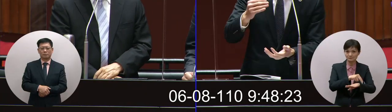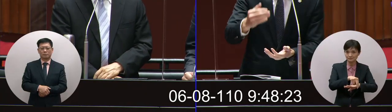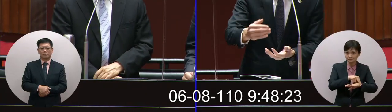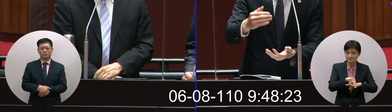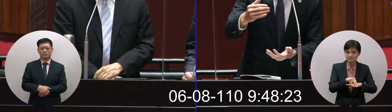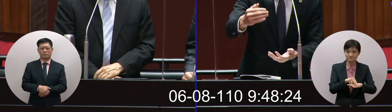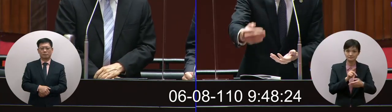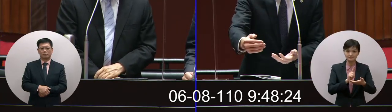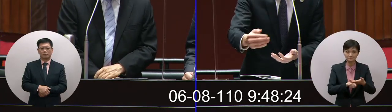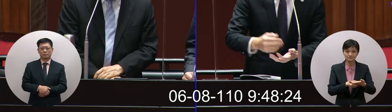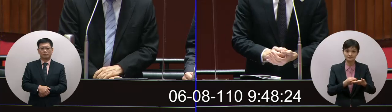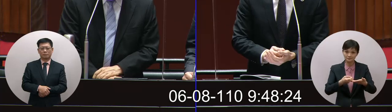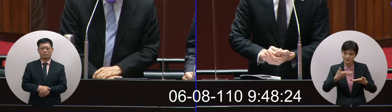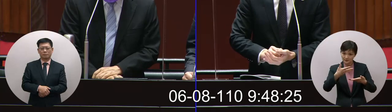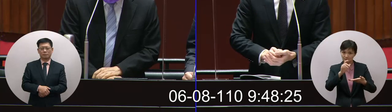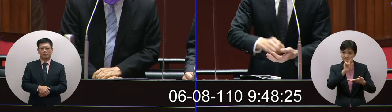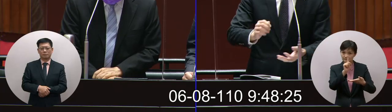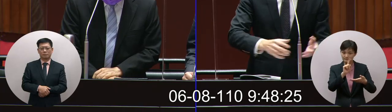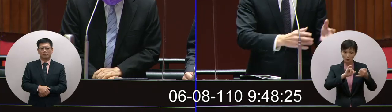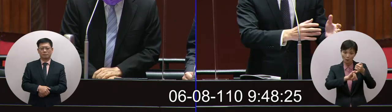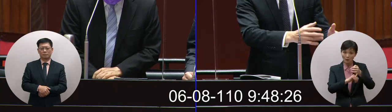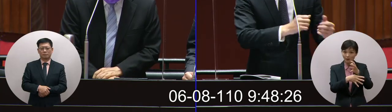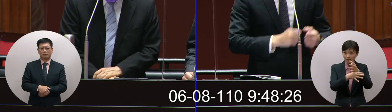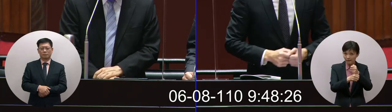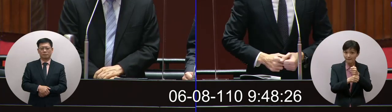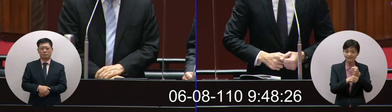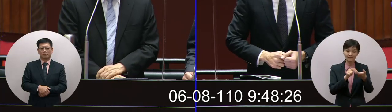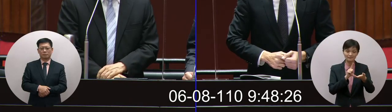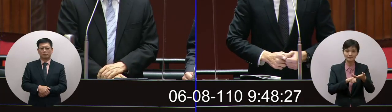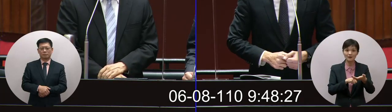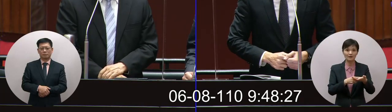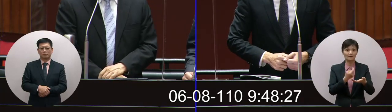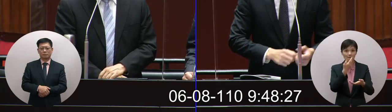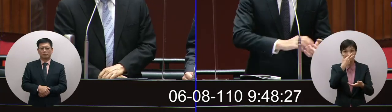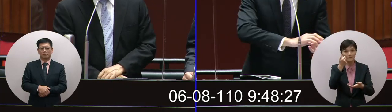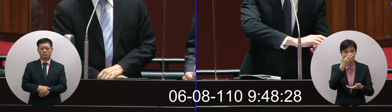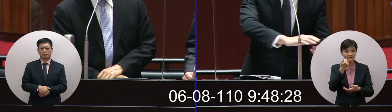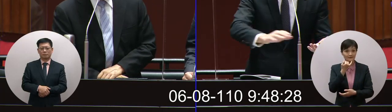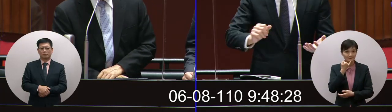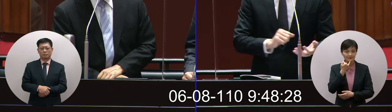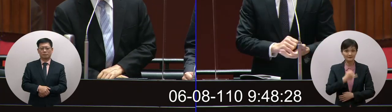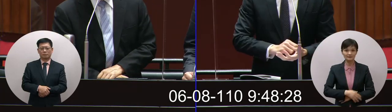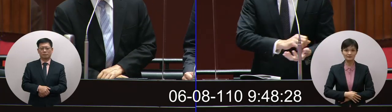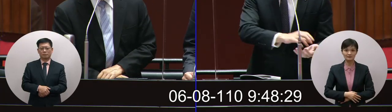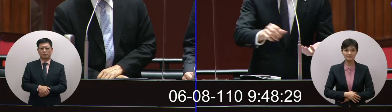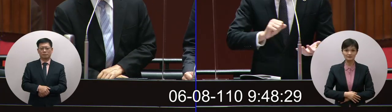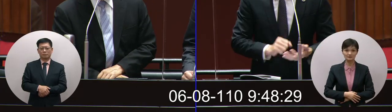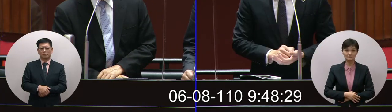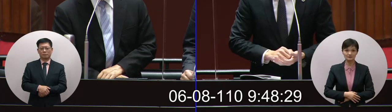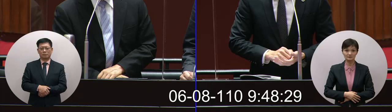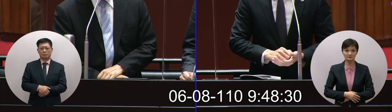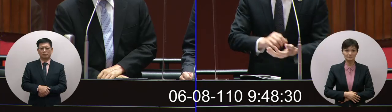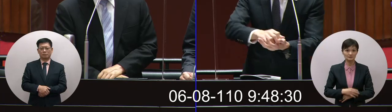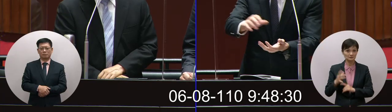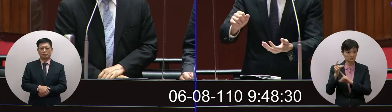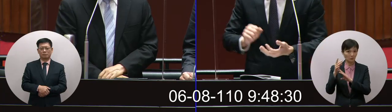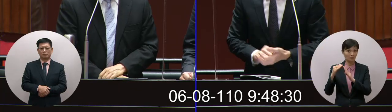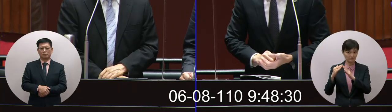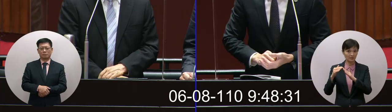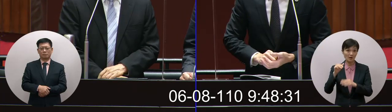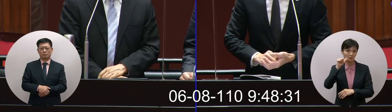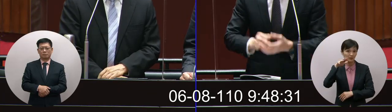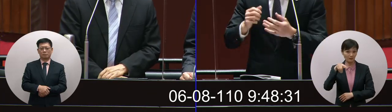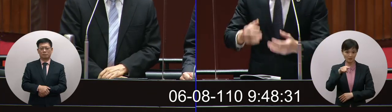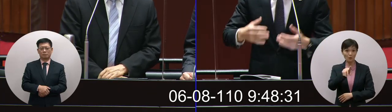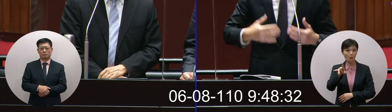用这个线顶的挂号等等。即嘛，这个系统，规新竹市拢用啊，苗栗嘛伫